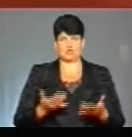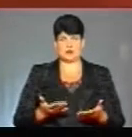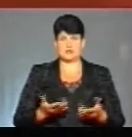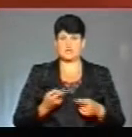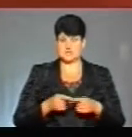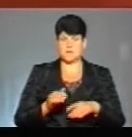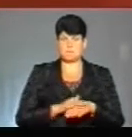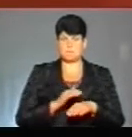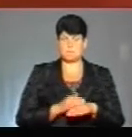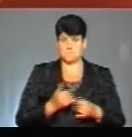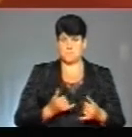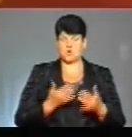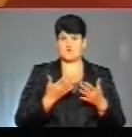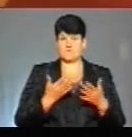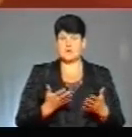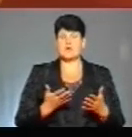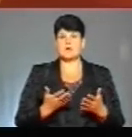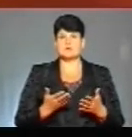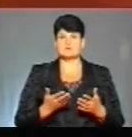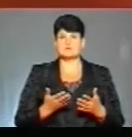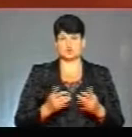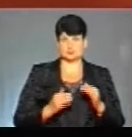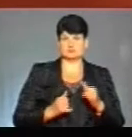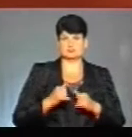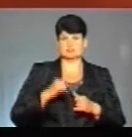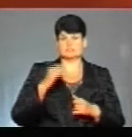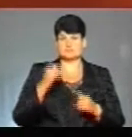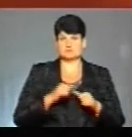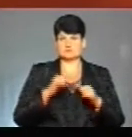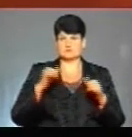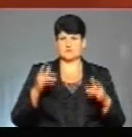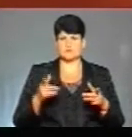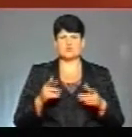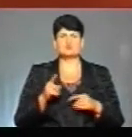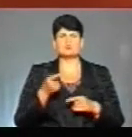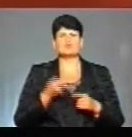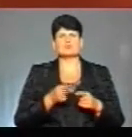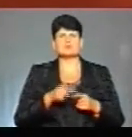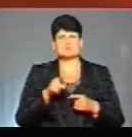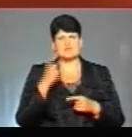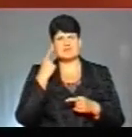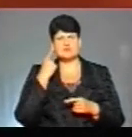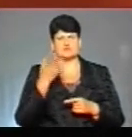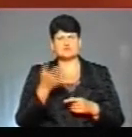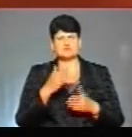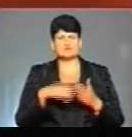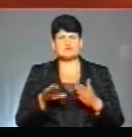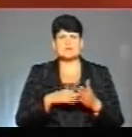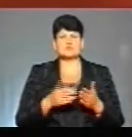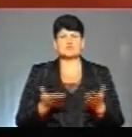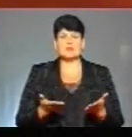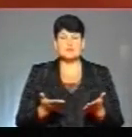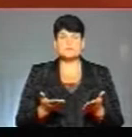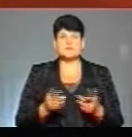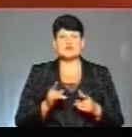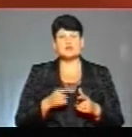добре, похвала, стимул до того, щоб рости і бути відмінником. Чому це, на ваш погляд, скасовують?